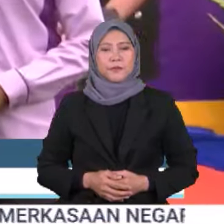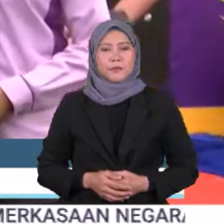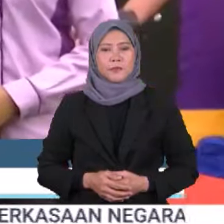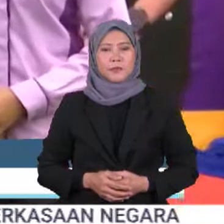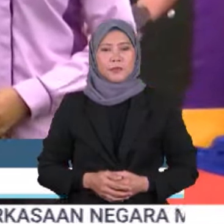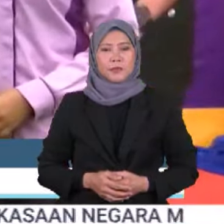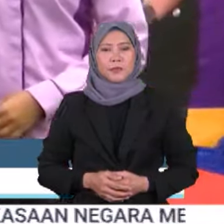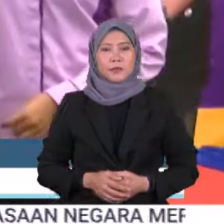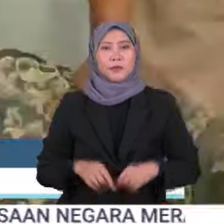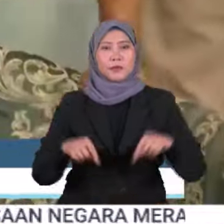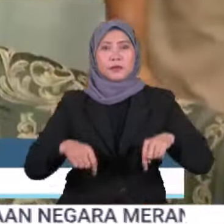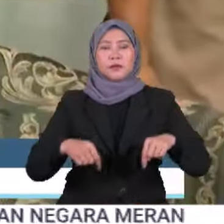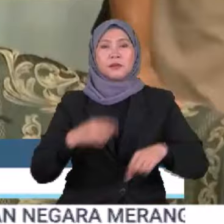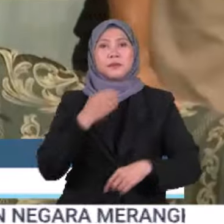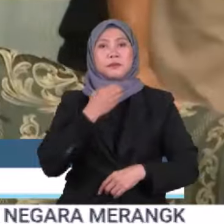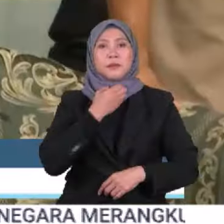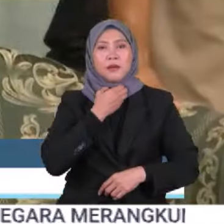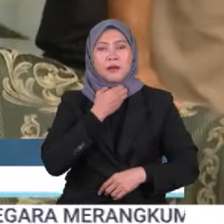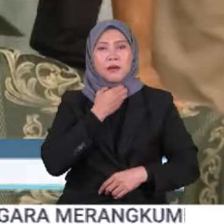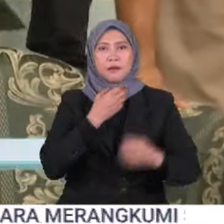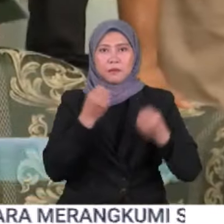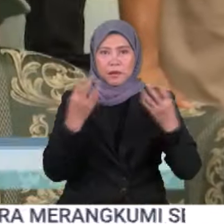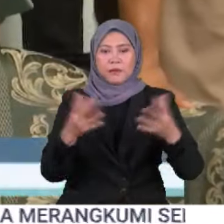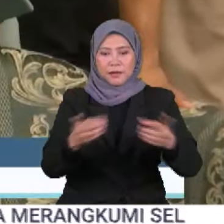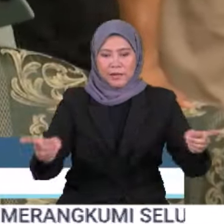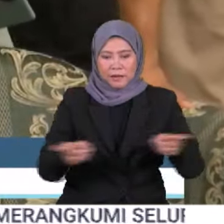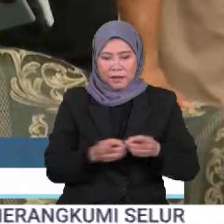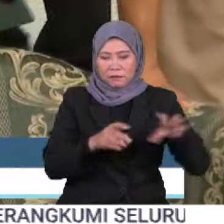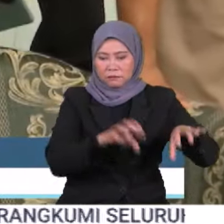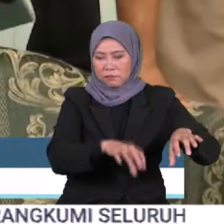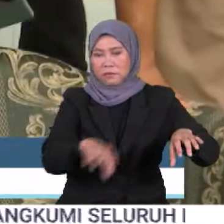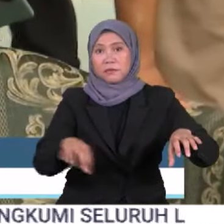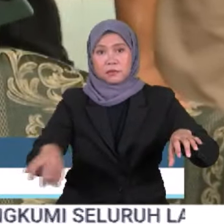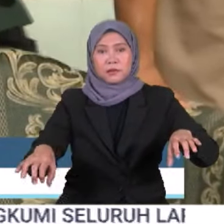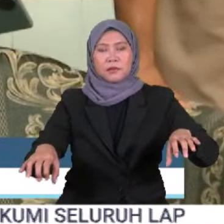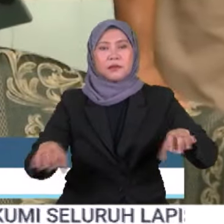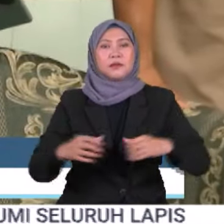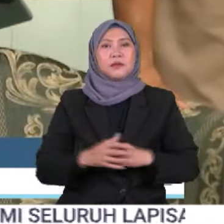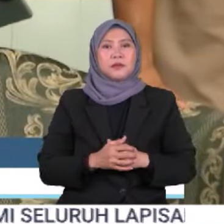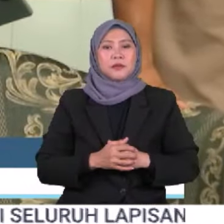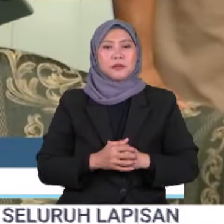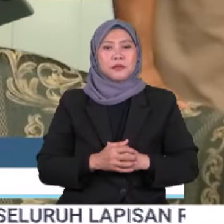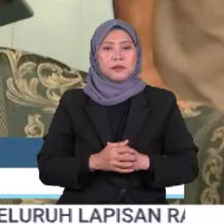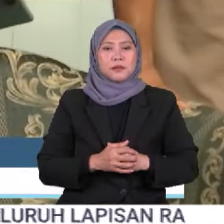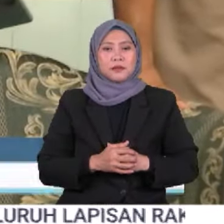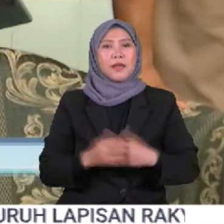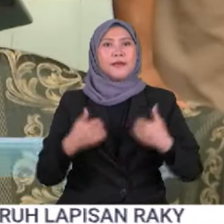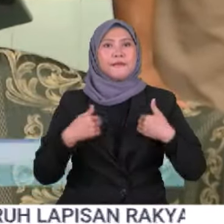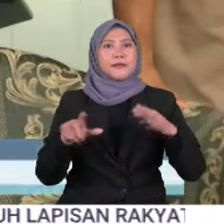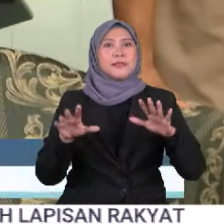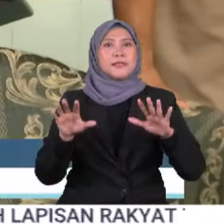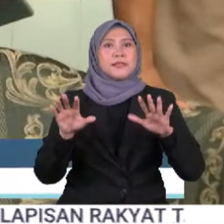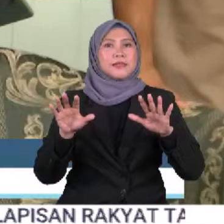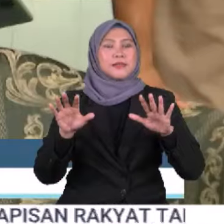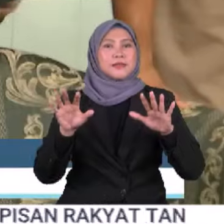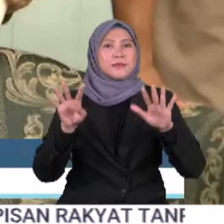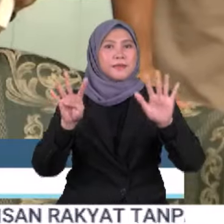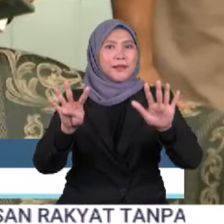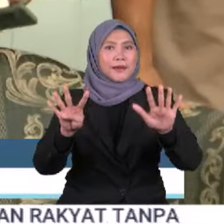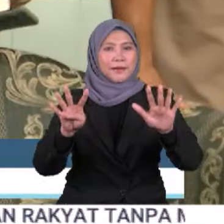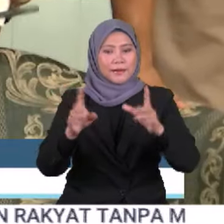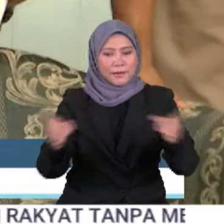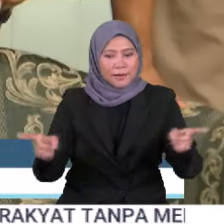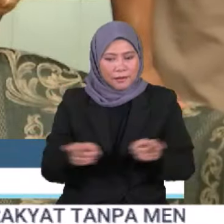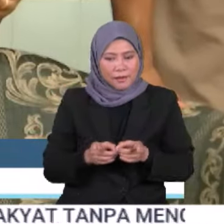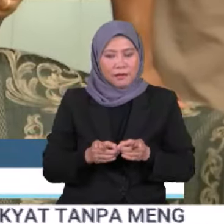Kita di Negeri Perak ini ada 15 daerah. Jadi sekarang ini kita dah membuat Amanita ini di 9 daerah. Dan kita pada tahun akan datang